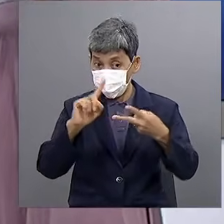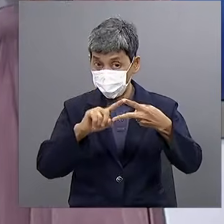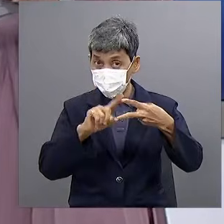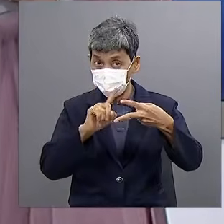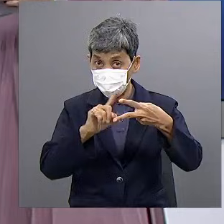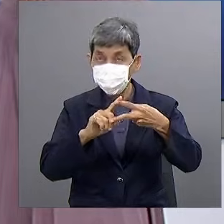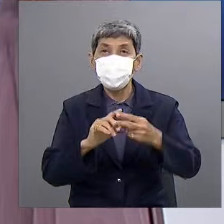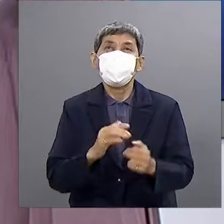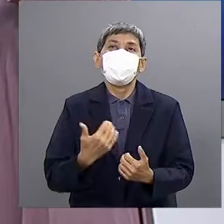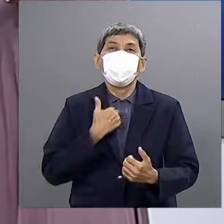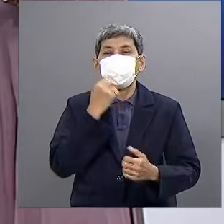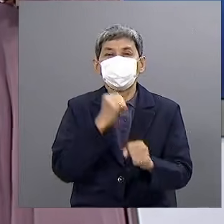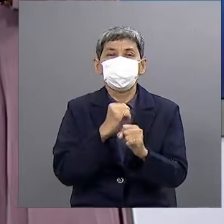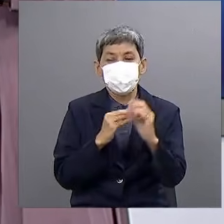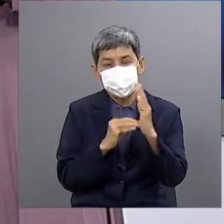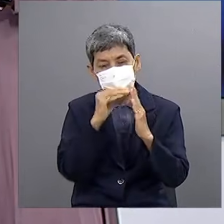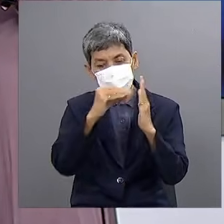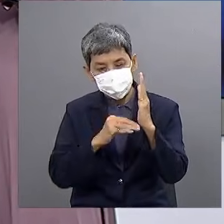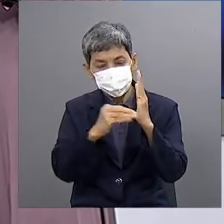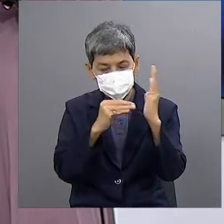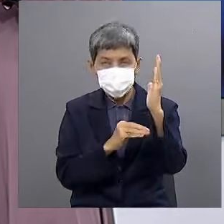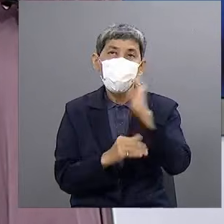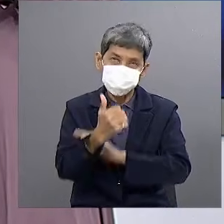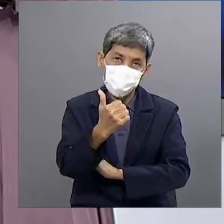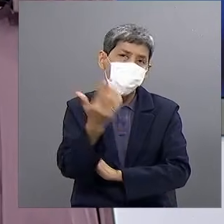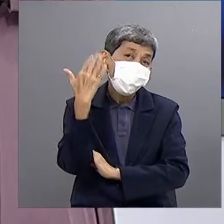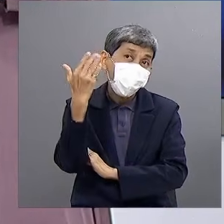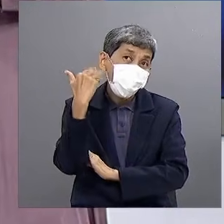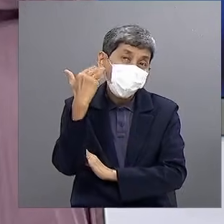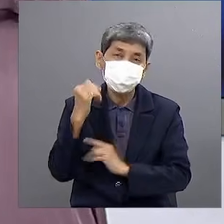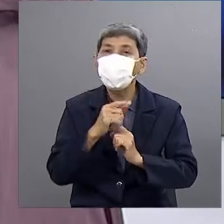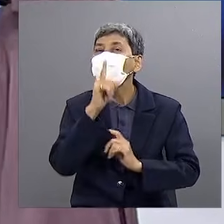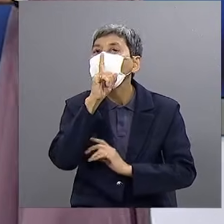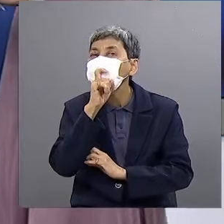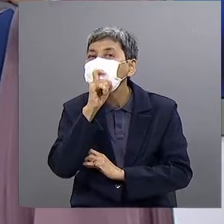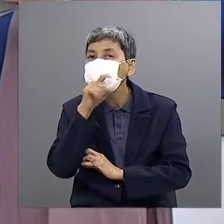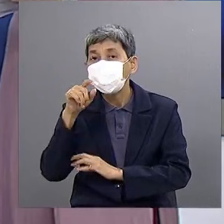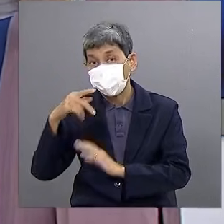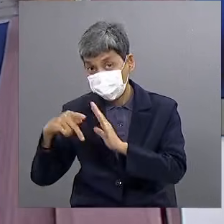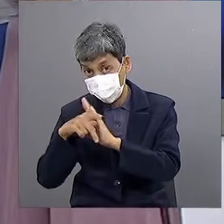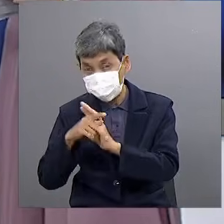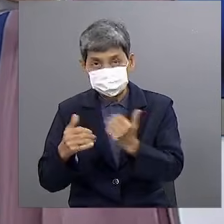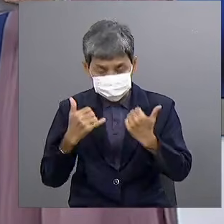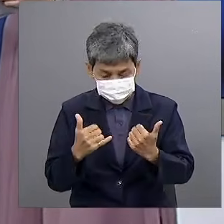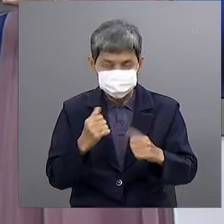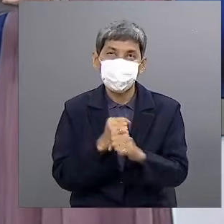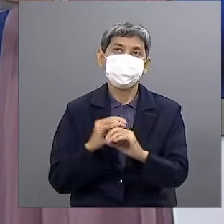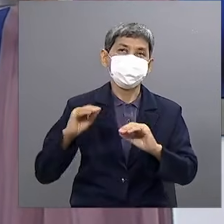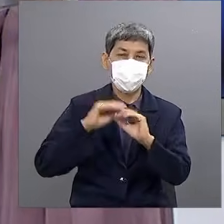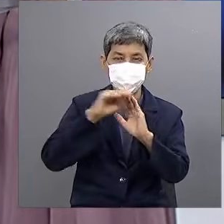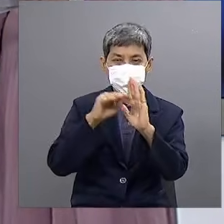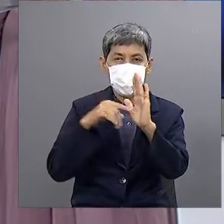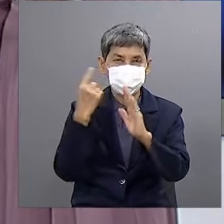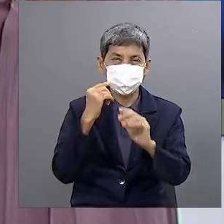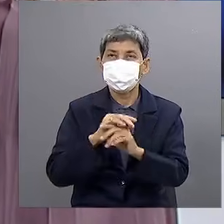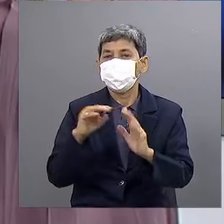างเนี่ยข้ามจังหวัดเดินทางได้ทุกวันนะคะจากเดิมเดินทางได้เฉพาะแค่วันอาทิตย์ถึงวันพฤหัสบดีแล้วก็มีการเพิ่มรายการนำเที่ยวเป็น30รายการ